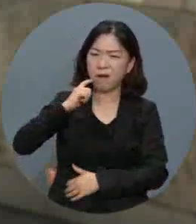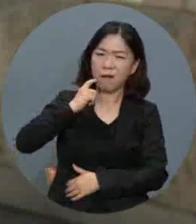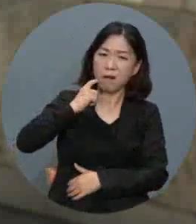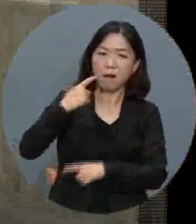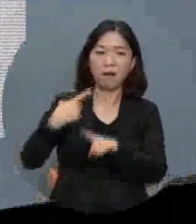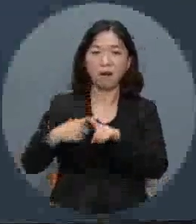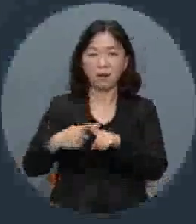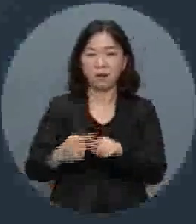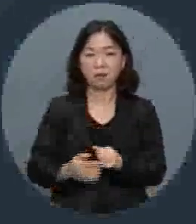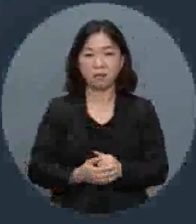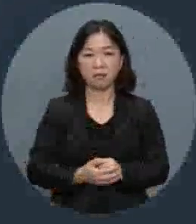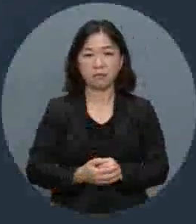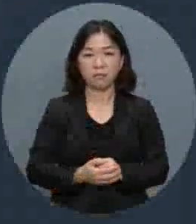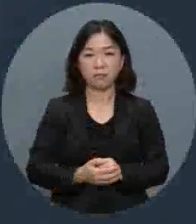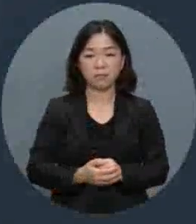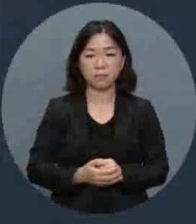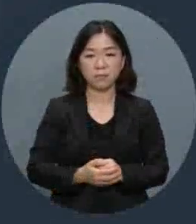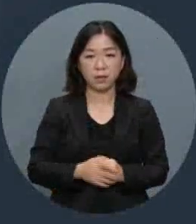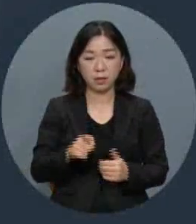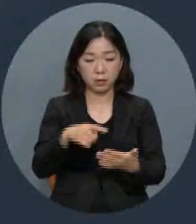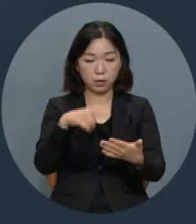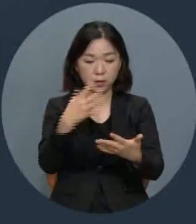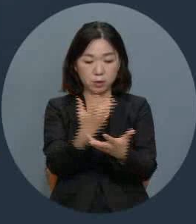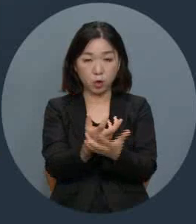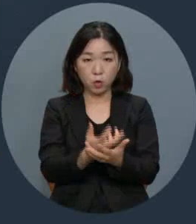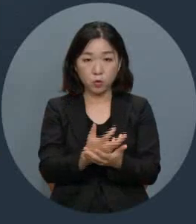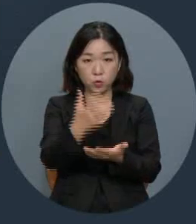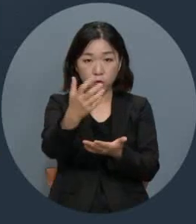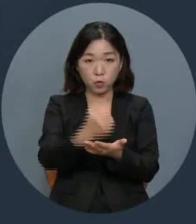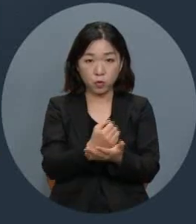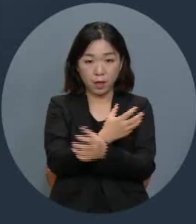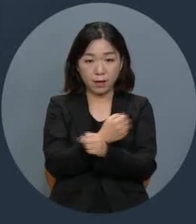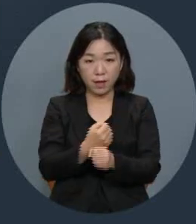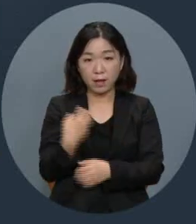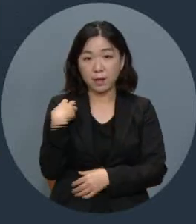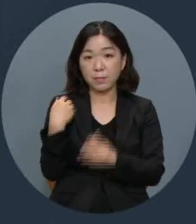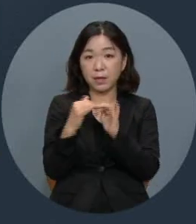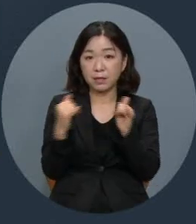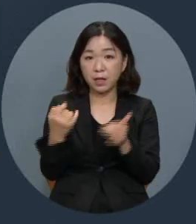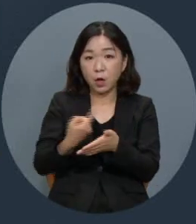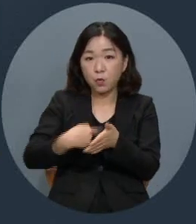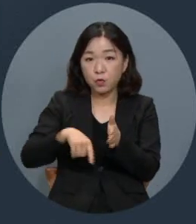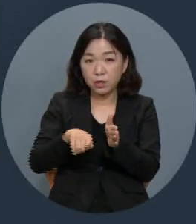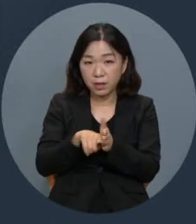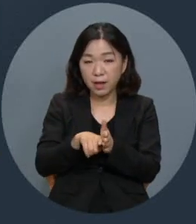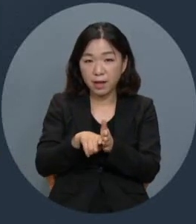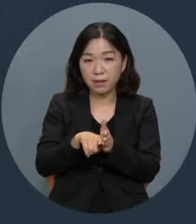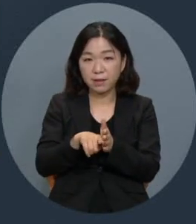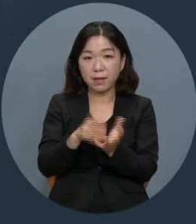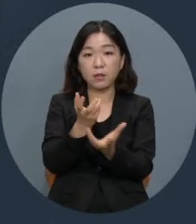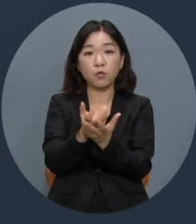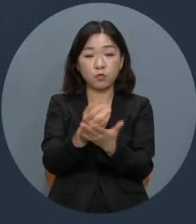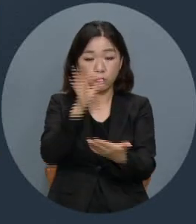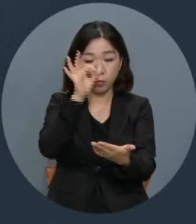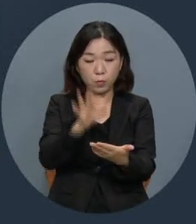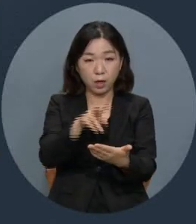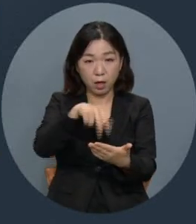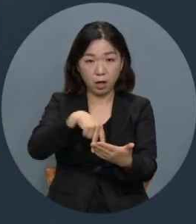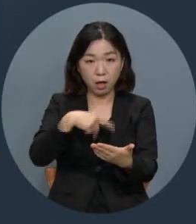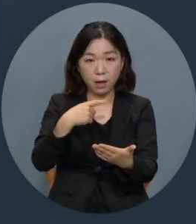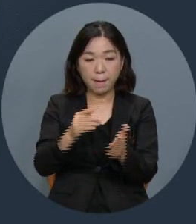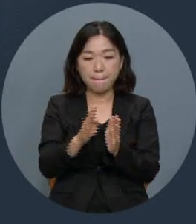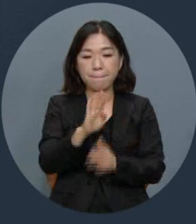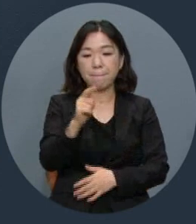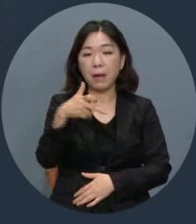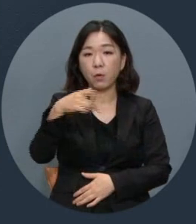섬입니다 취재진이 확보한 분양계약 담당자를 위한 시행 사측의 메뉴얼입니다 발코니